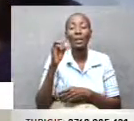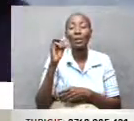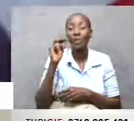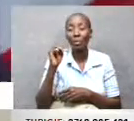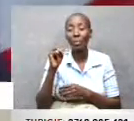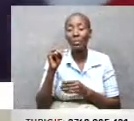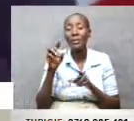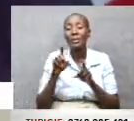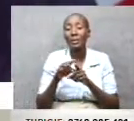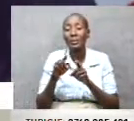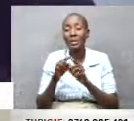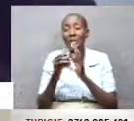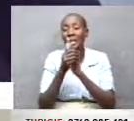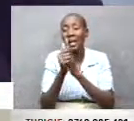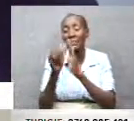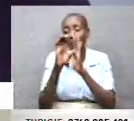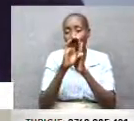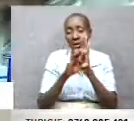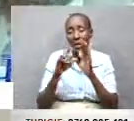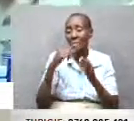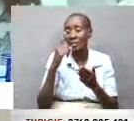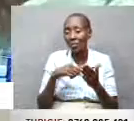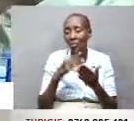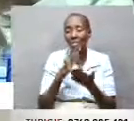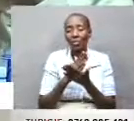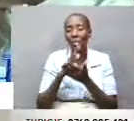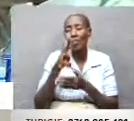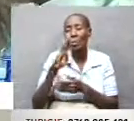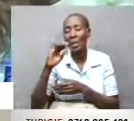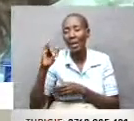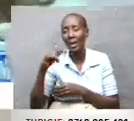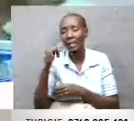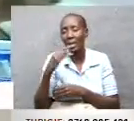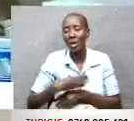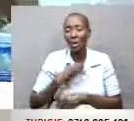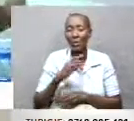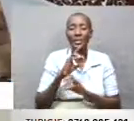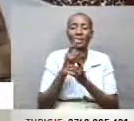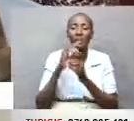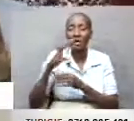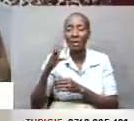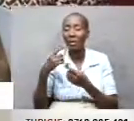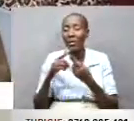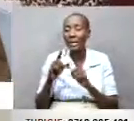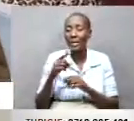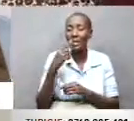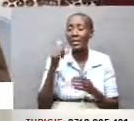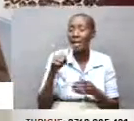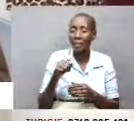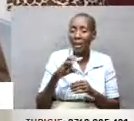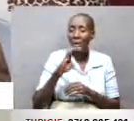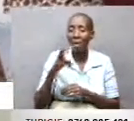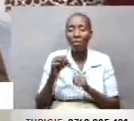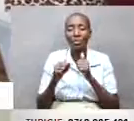katiba alisema kuwa licha BBI kusema ametembea katika kaunti mbalimbali, hawajafafanua ni kaunti gani na kudokeza swala la